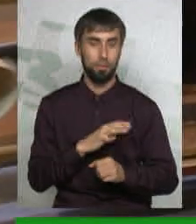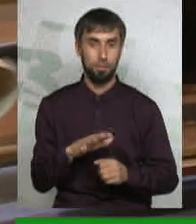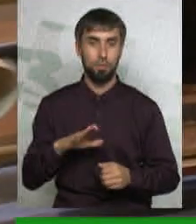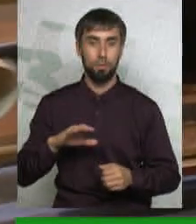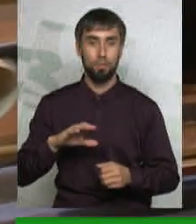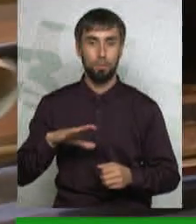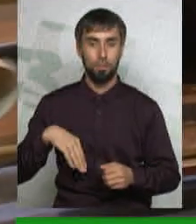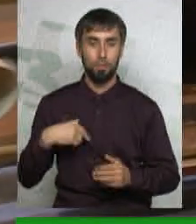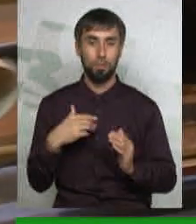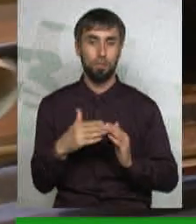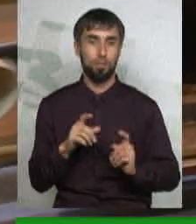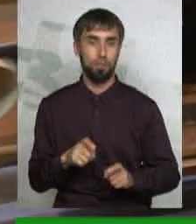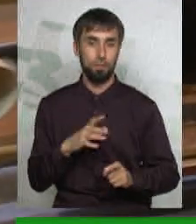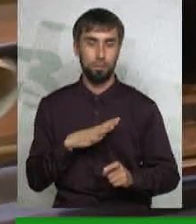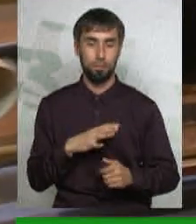Потом